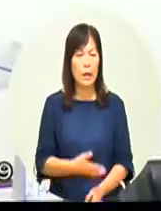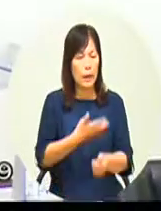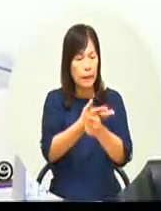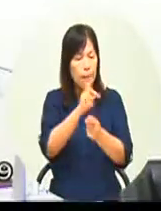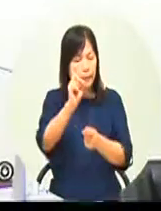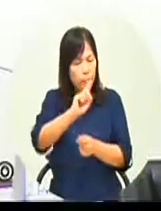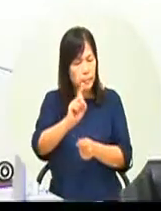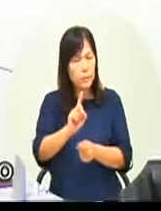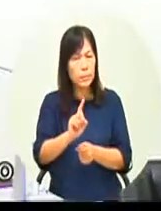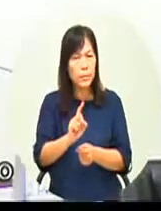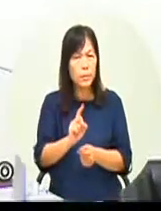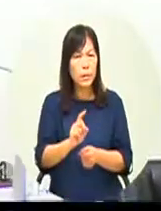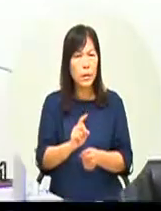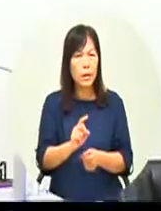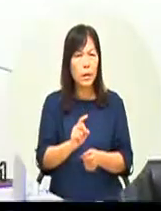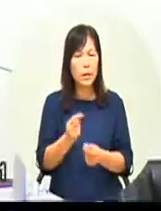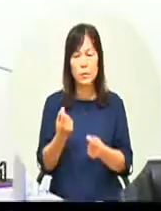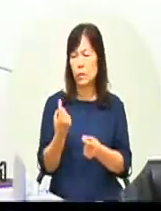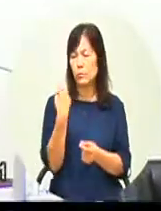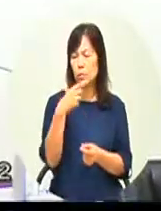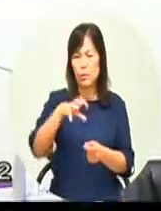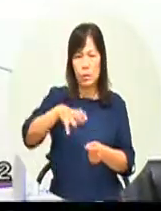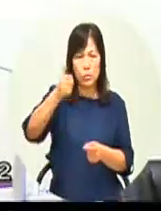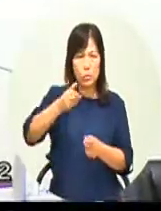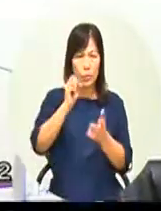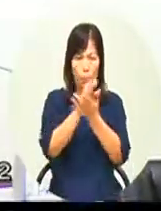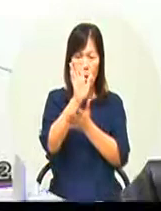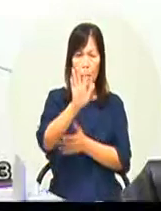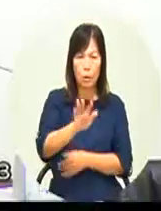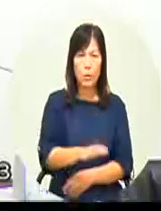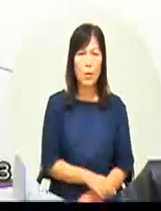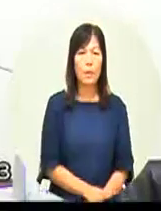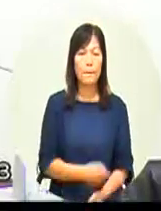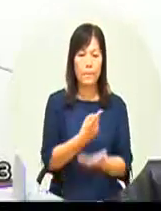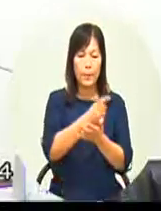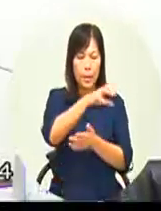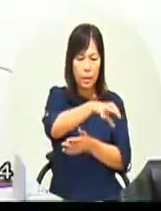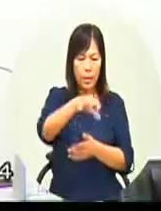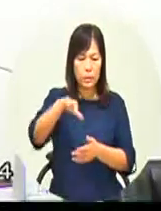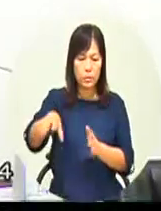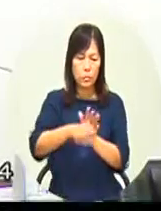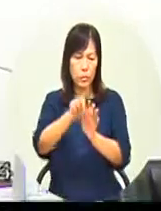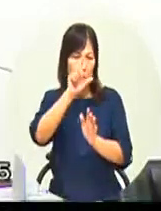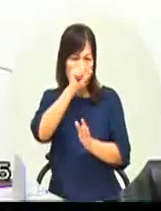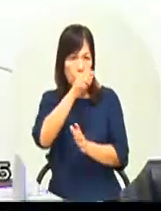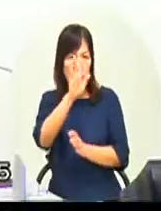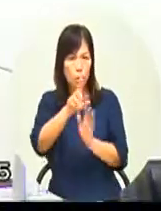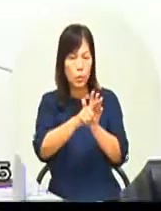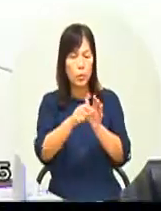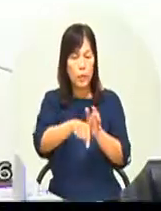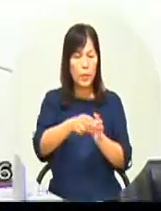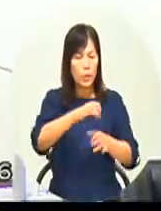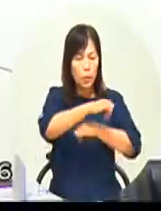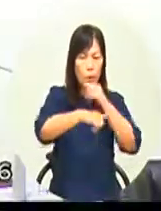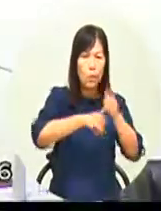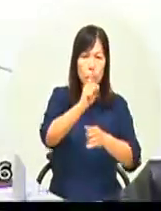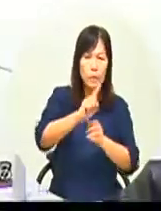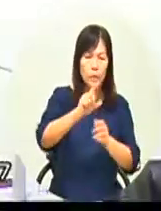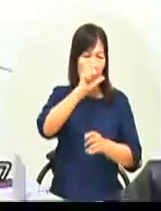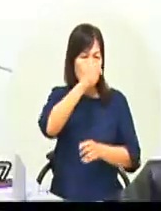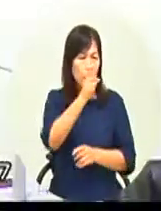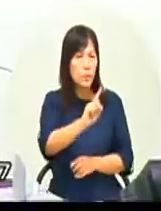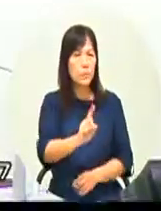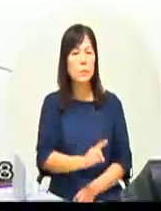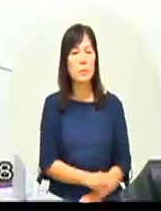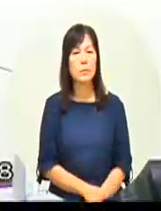一个昨天局长也是有报告到，就是每一个区的一个特色，他们的旅游的活动的一个特质。那